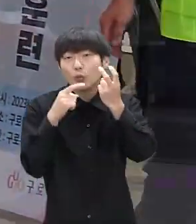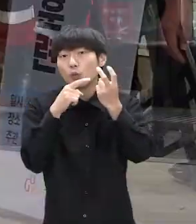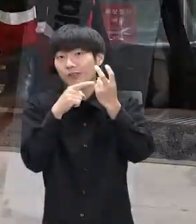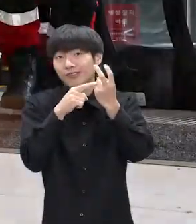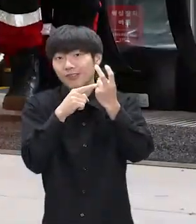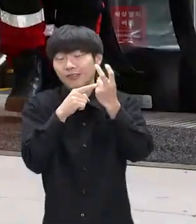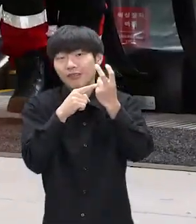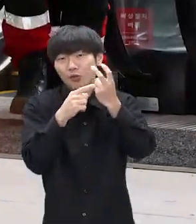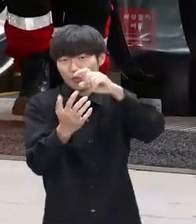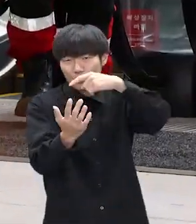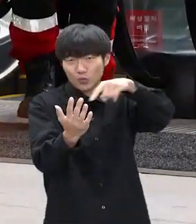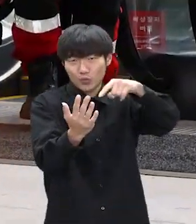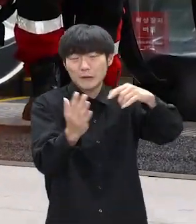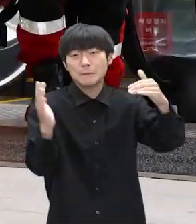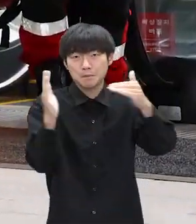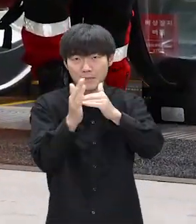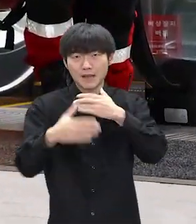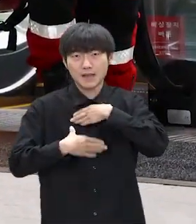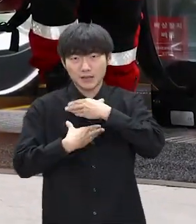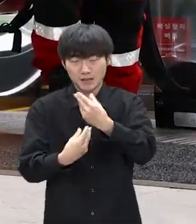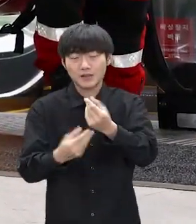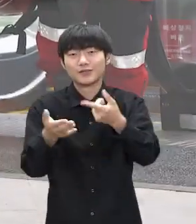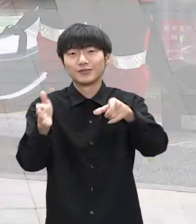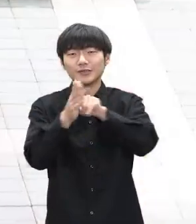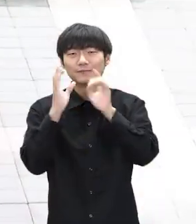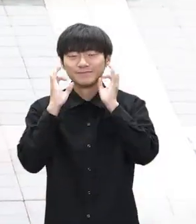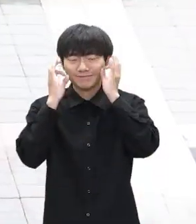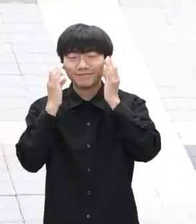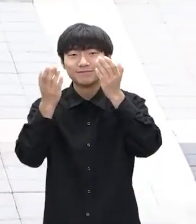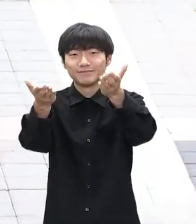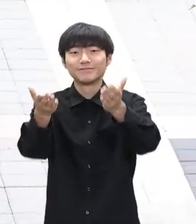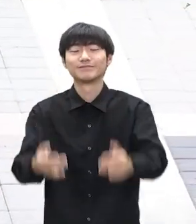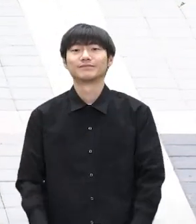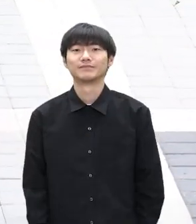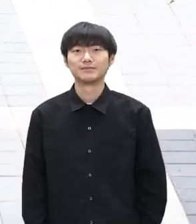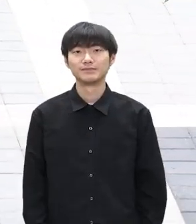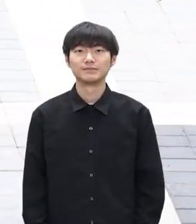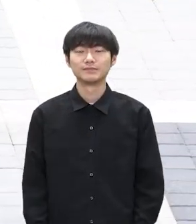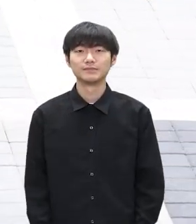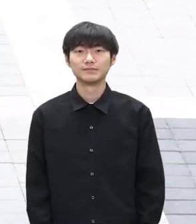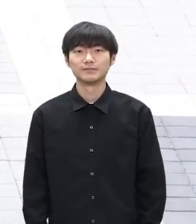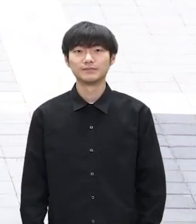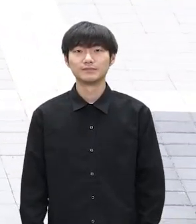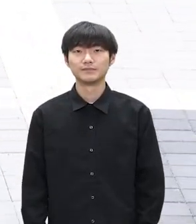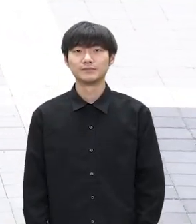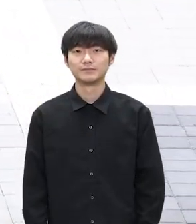대비한 점검 및 교육을 통해 사고 예방에 만전을 기하도록 노력할 것입니다.